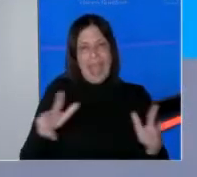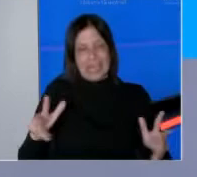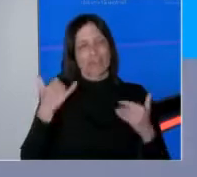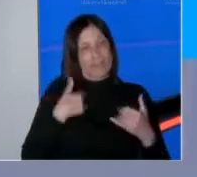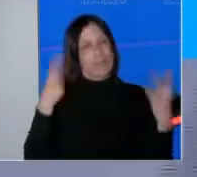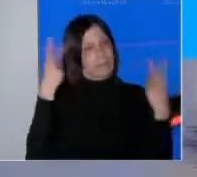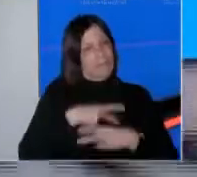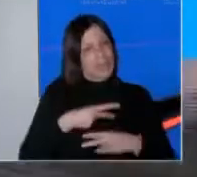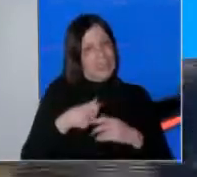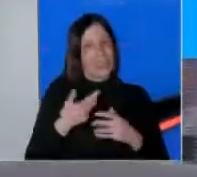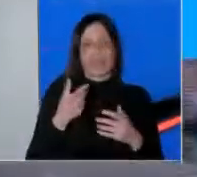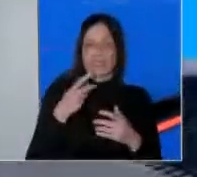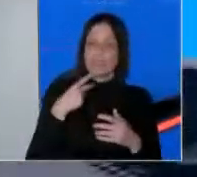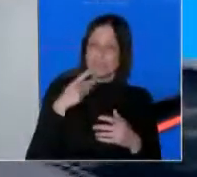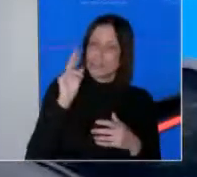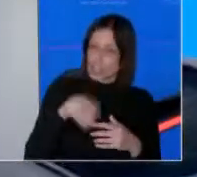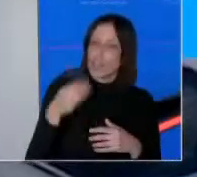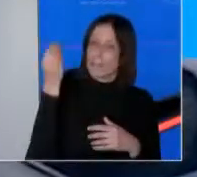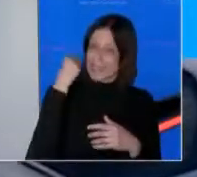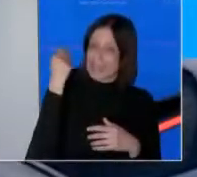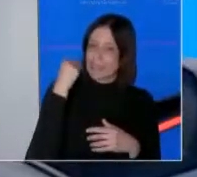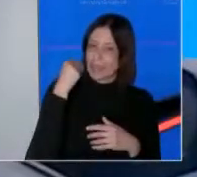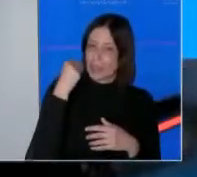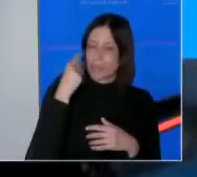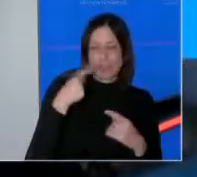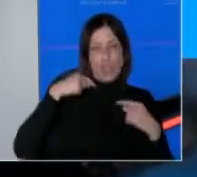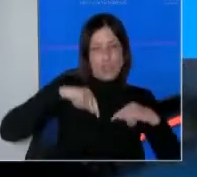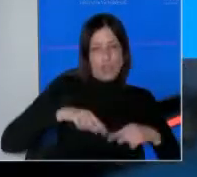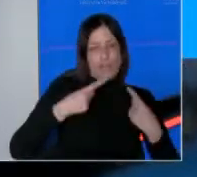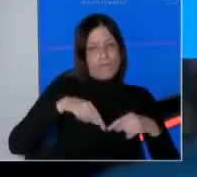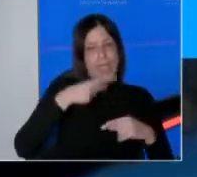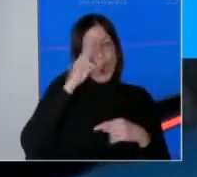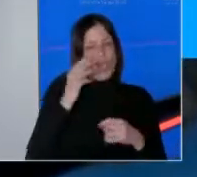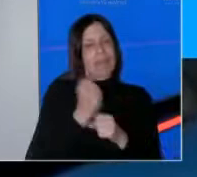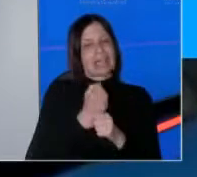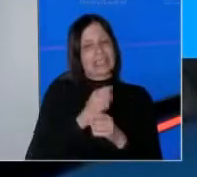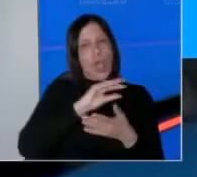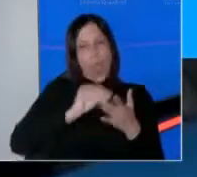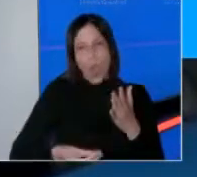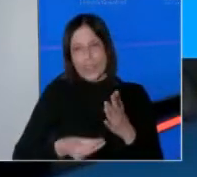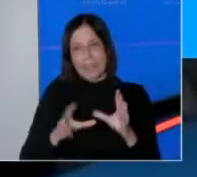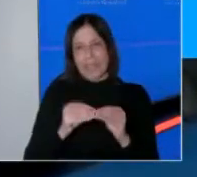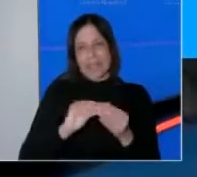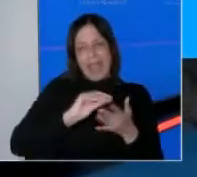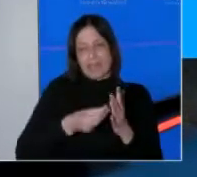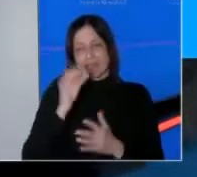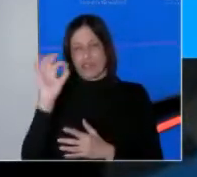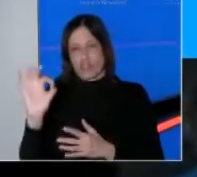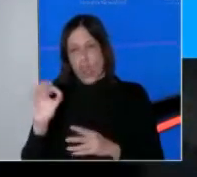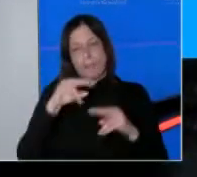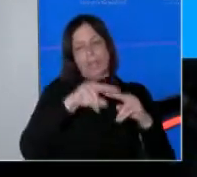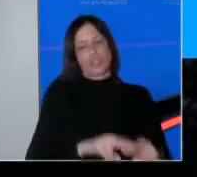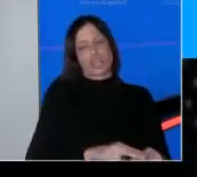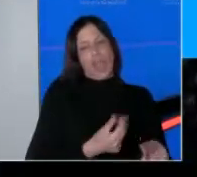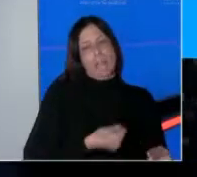מבין, יש בית ספר, שיושב ראש ועד ההורים, עשה חותמת עם החתימה שלו, משאיר את